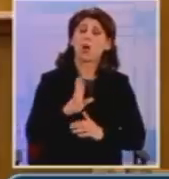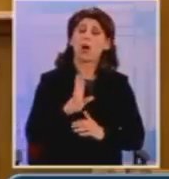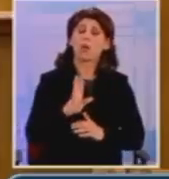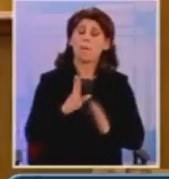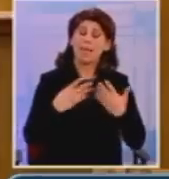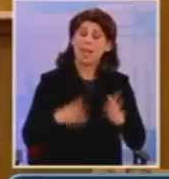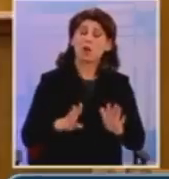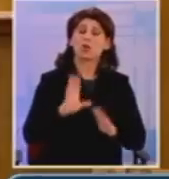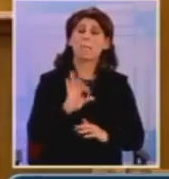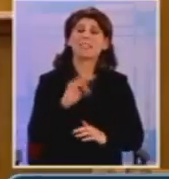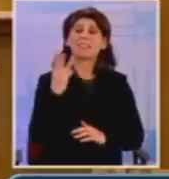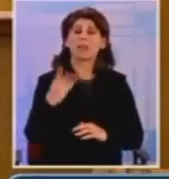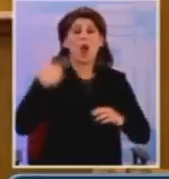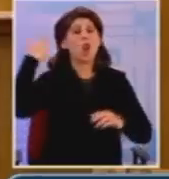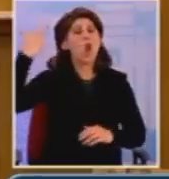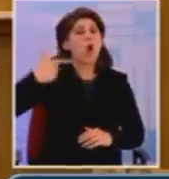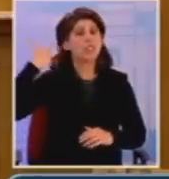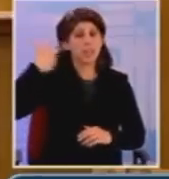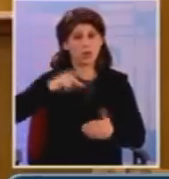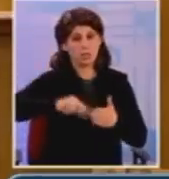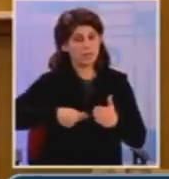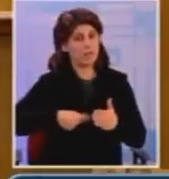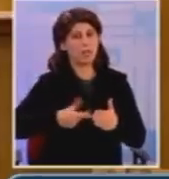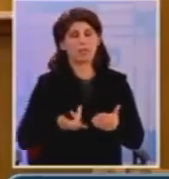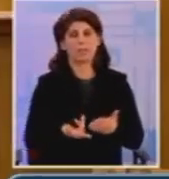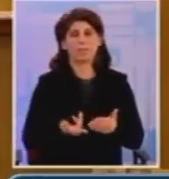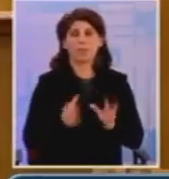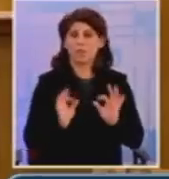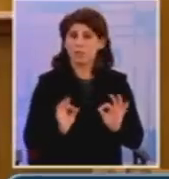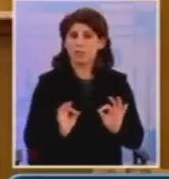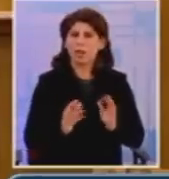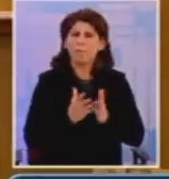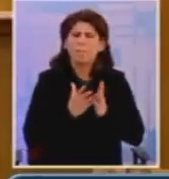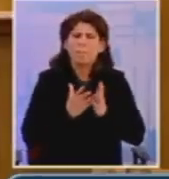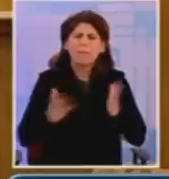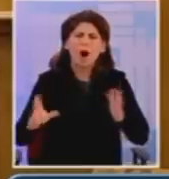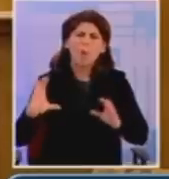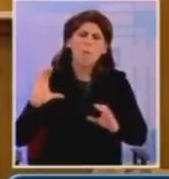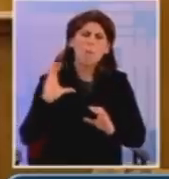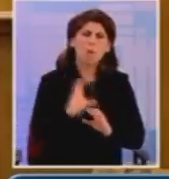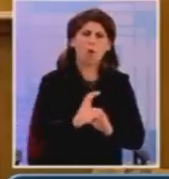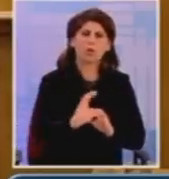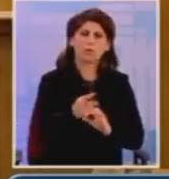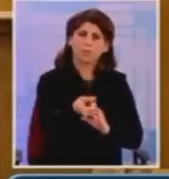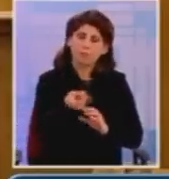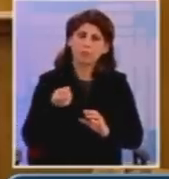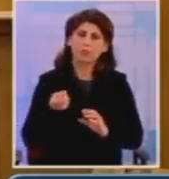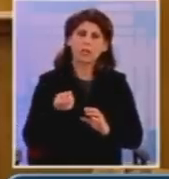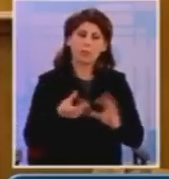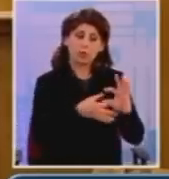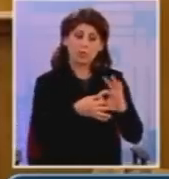στο Λονδίνο, και φυσικά με τα τεράστια ποσά που εκταμιεύθηκαν από τους